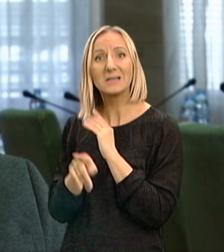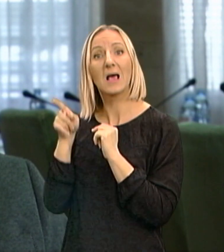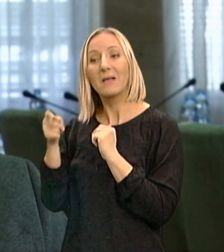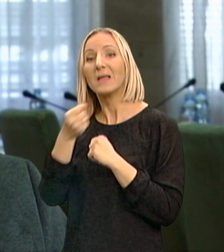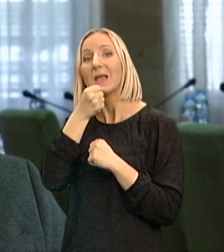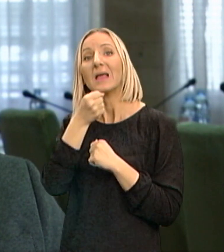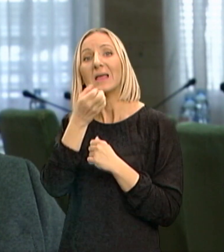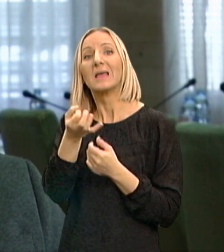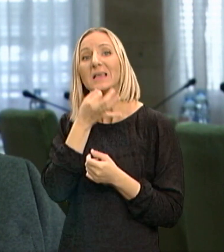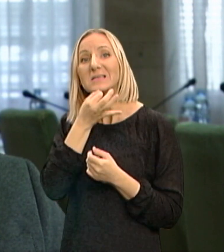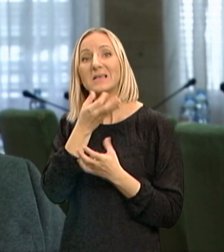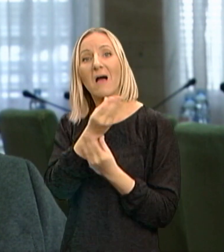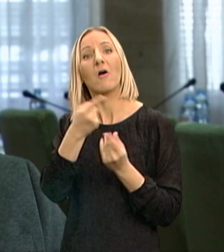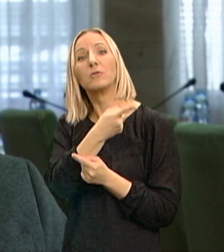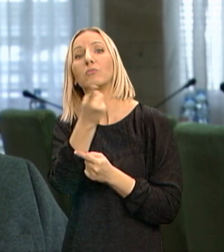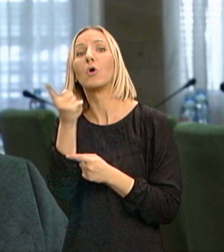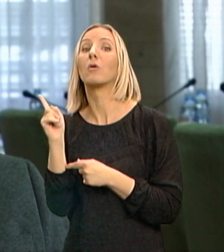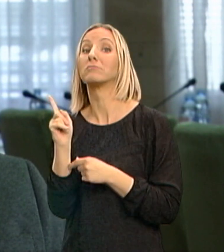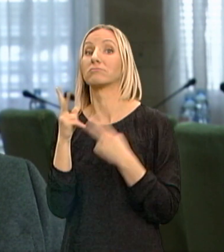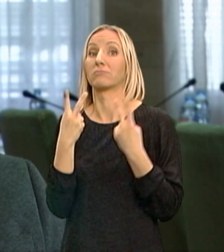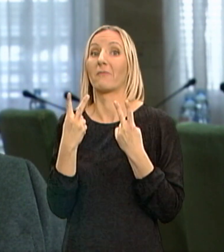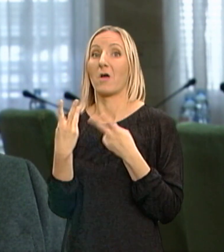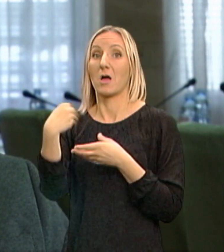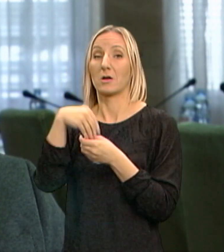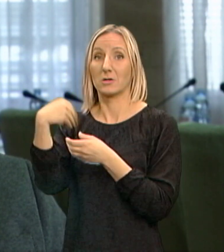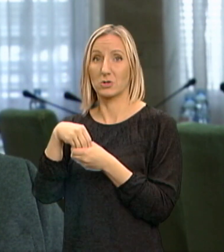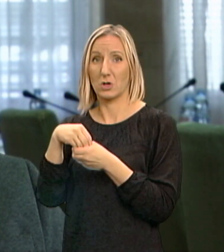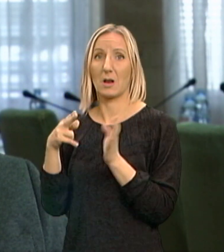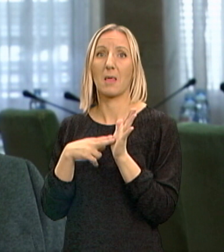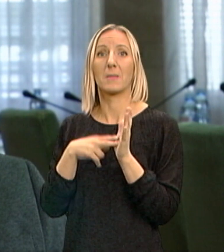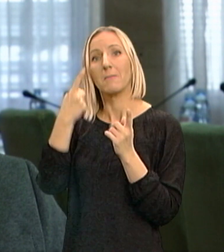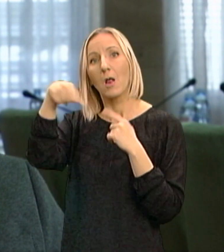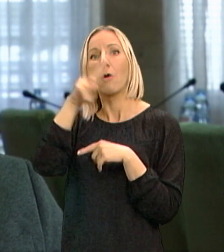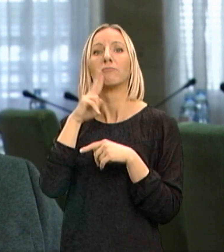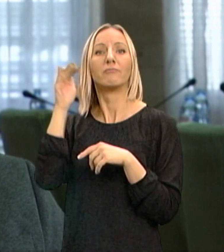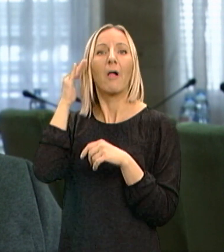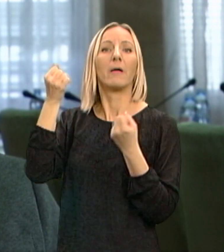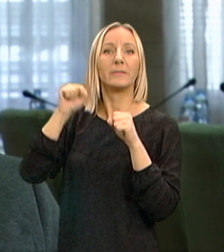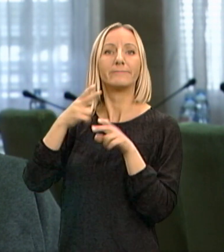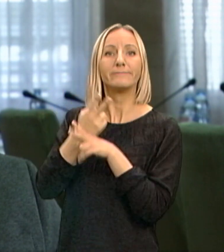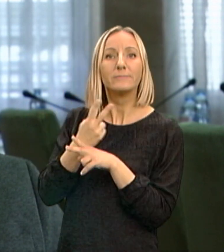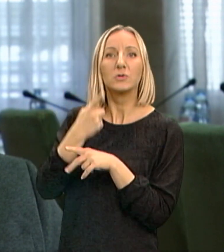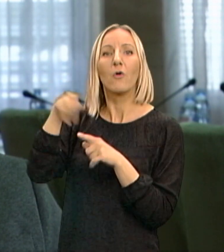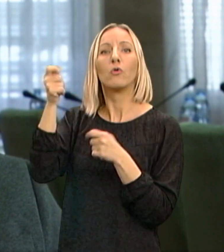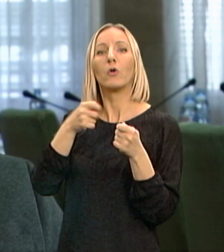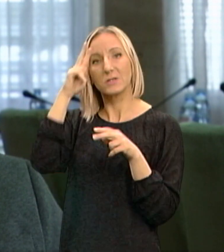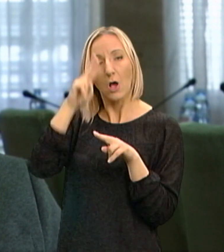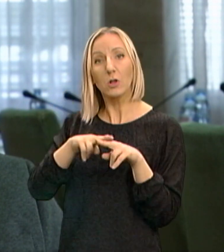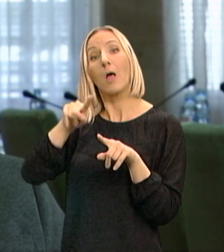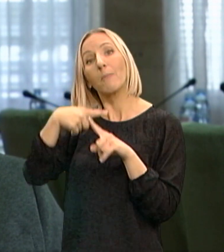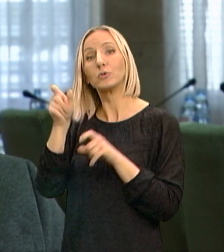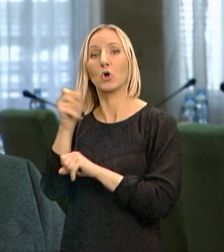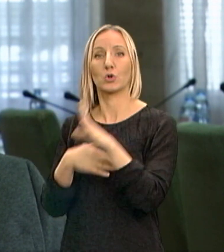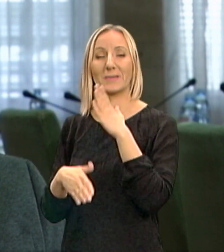od većeg broja relevantnih aktera, recimo od donosilaca odluke, isto tako od samih osoba sa invaliditetom, pre svega